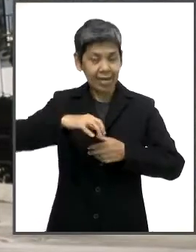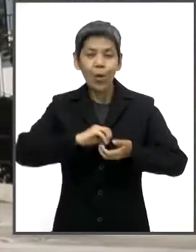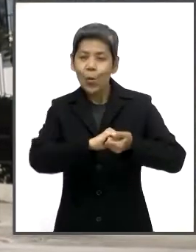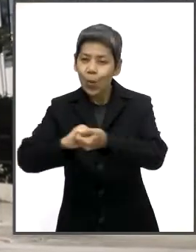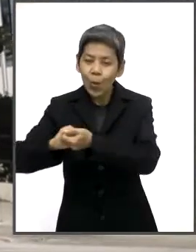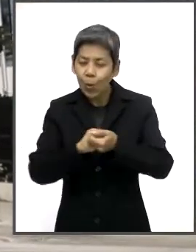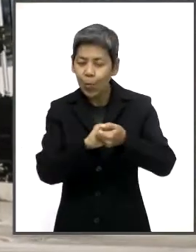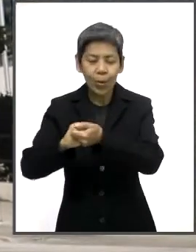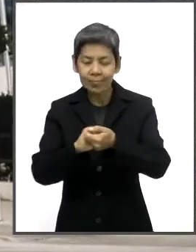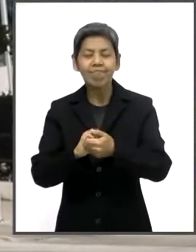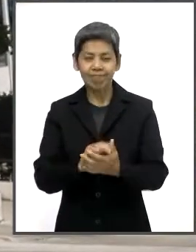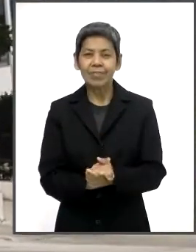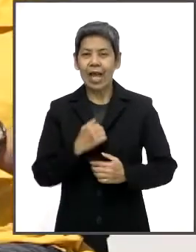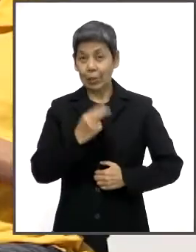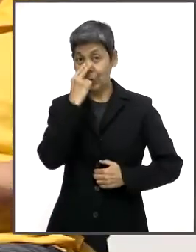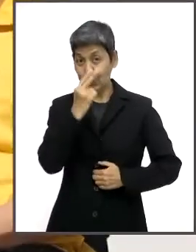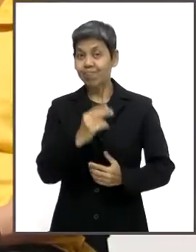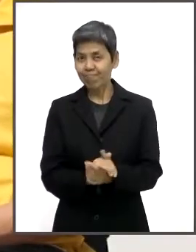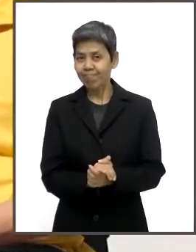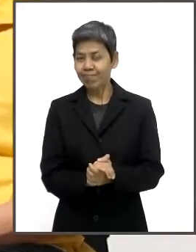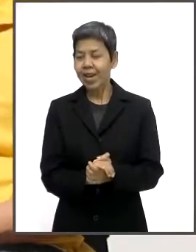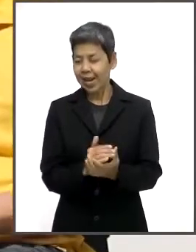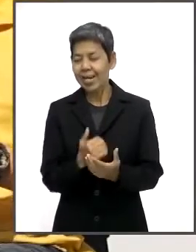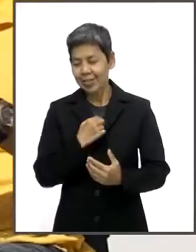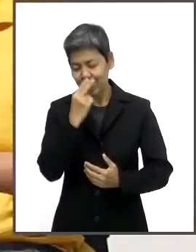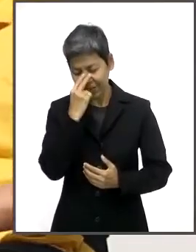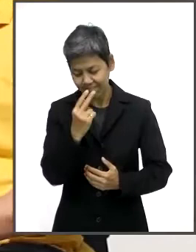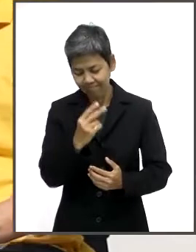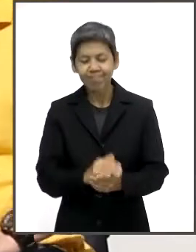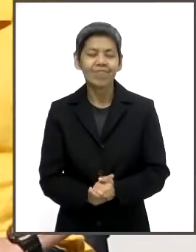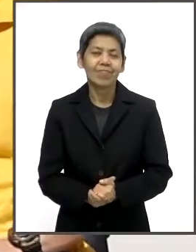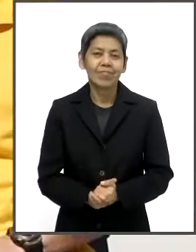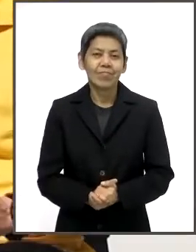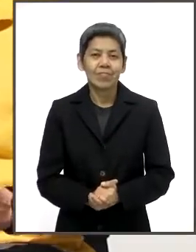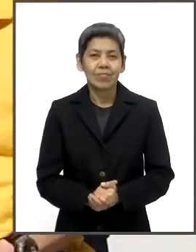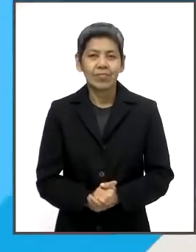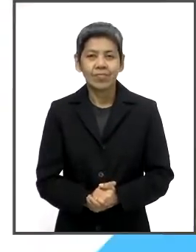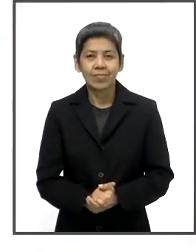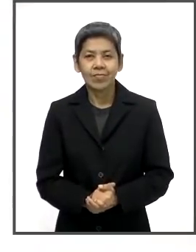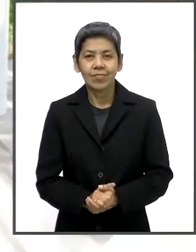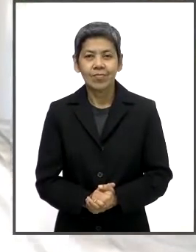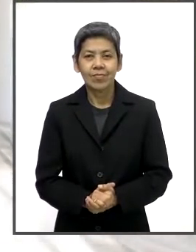าคารร่วมทางฝันนะฮะเดี๋ยวเรื่องราวในวันนี้นะครับจะเป็นยังไงนะฮะเดี๋ยวติดตามชมพร้อมผมเลยครับ